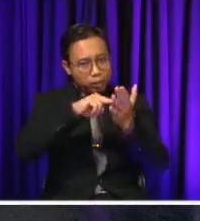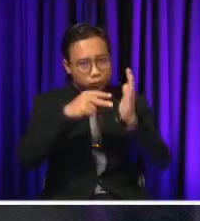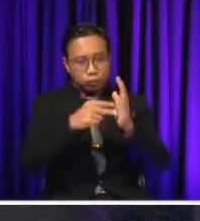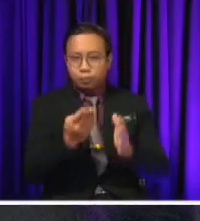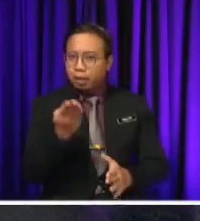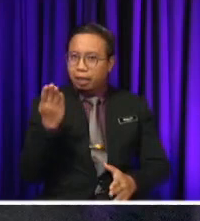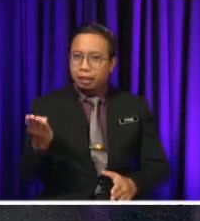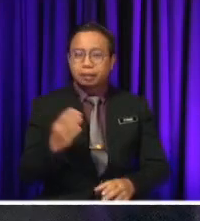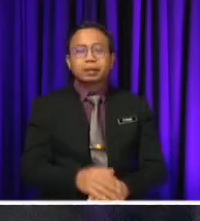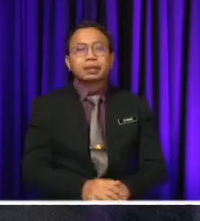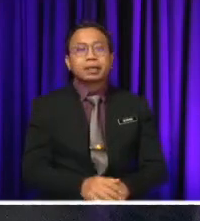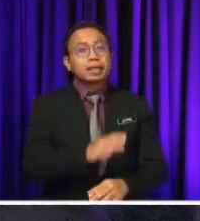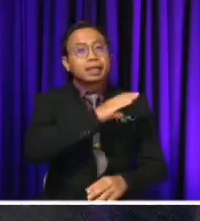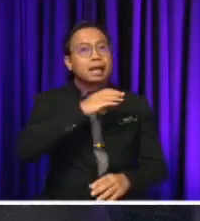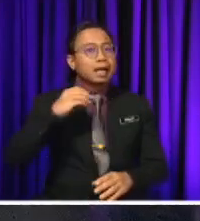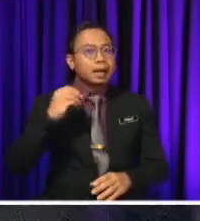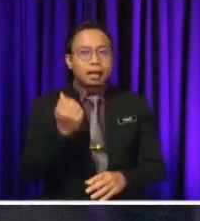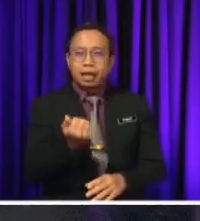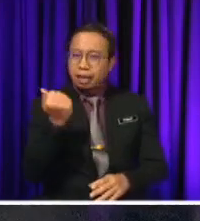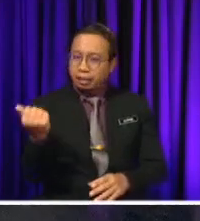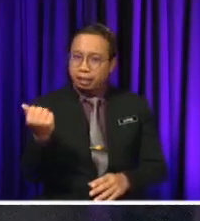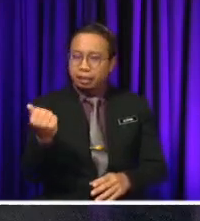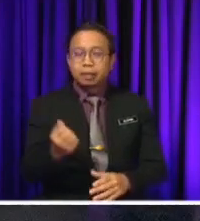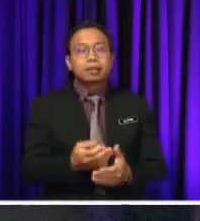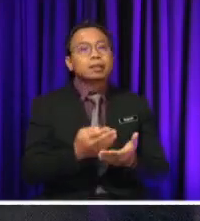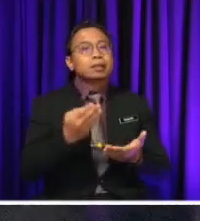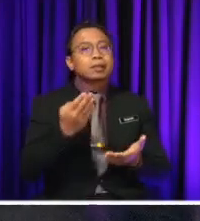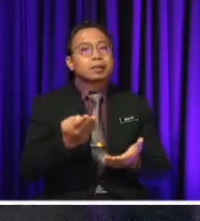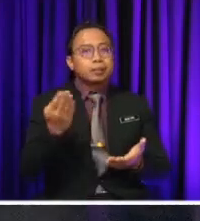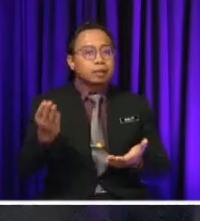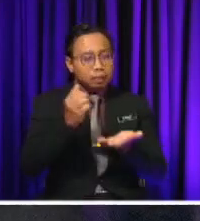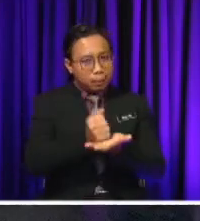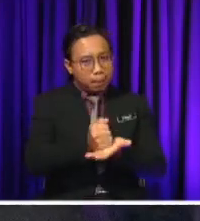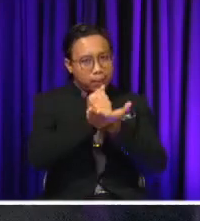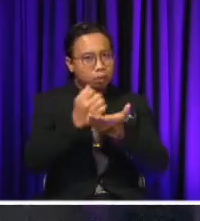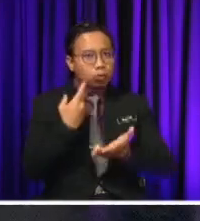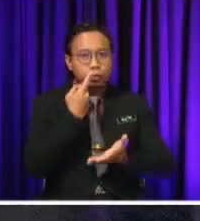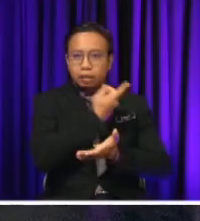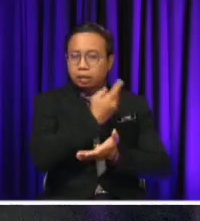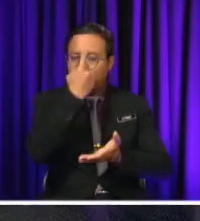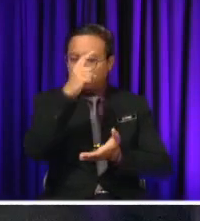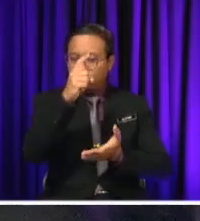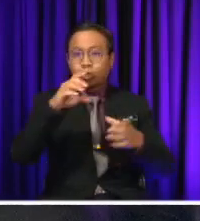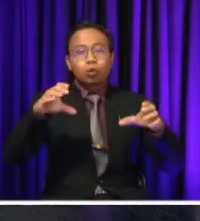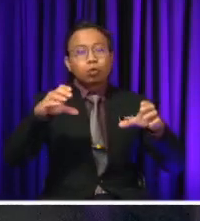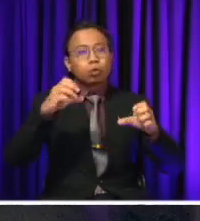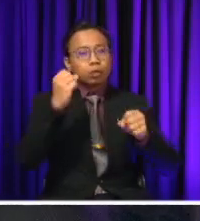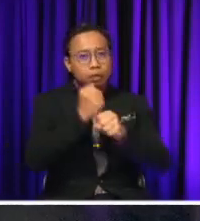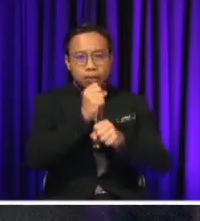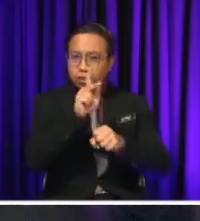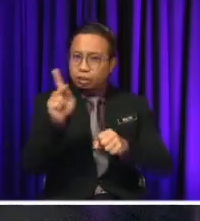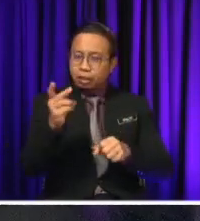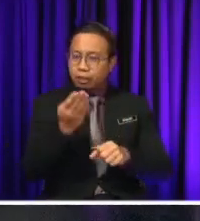dan alat dan benda yang kita membantu kita untuk mengecilkan bahan contohnya